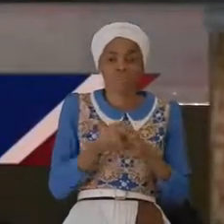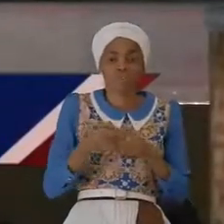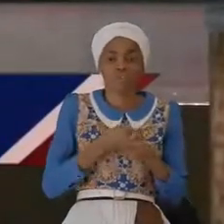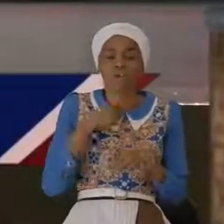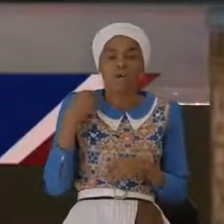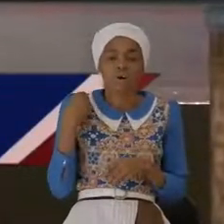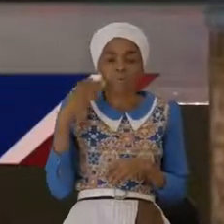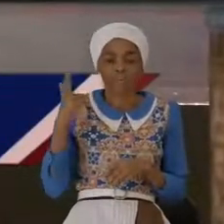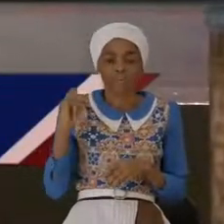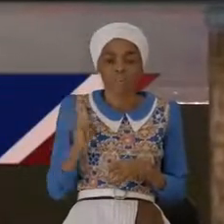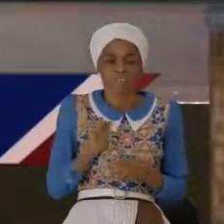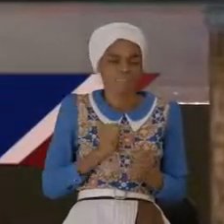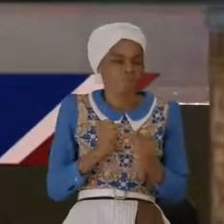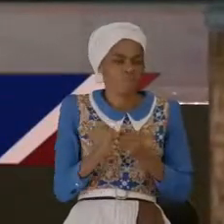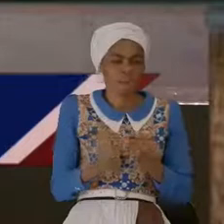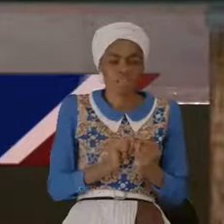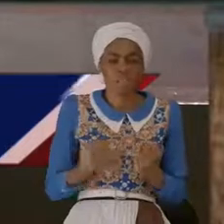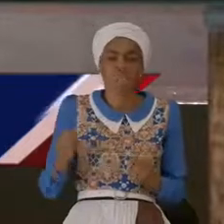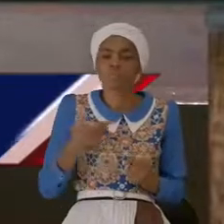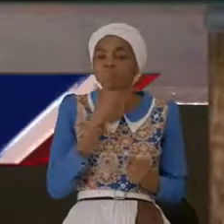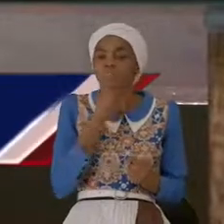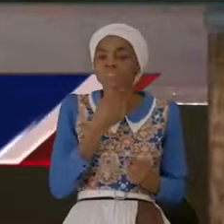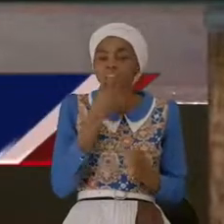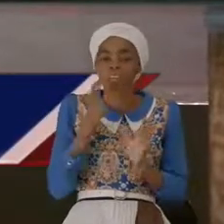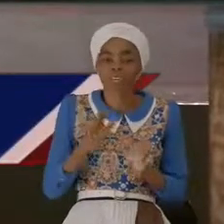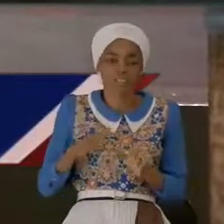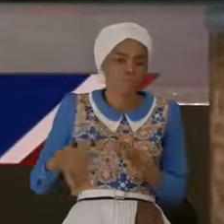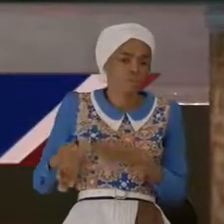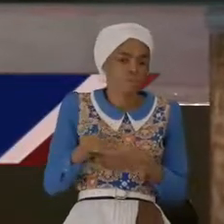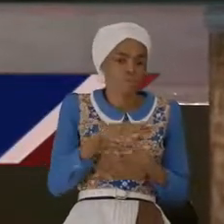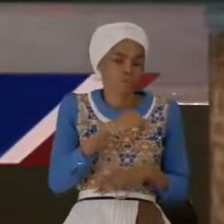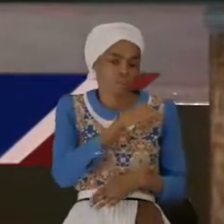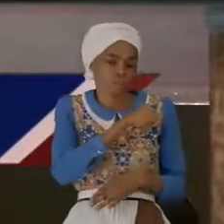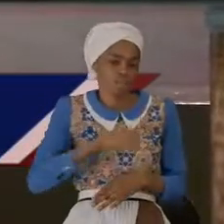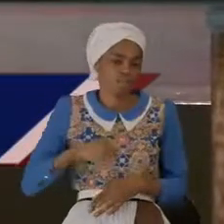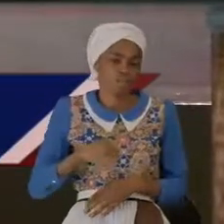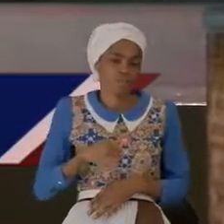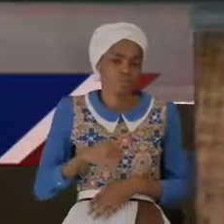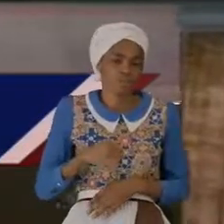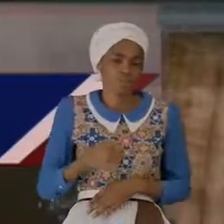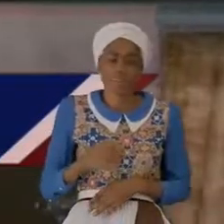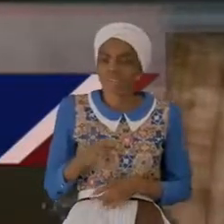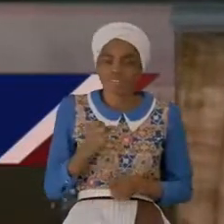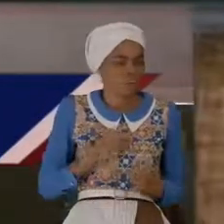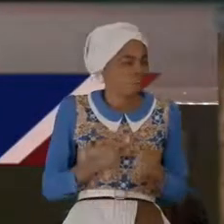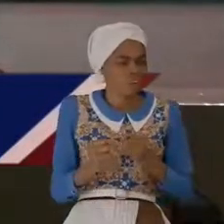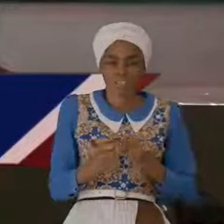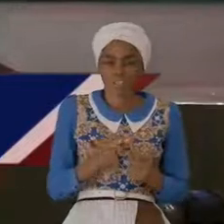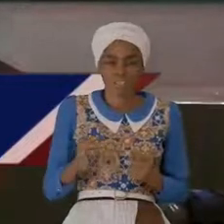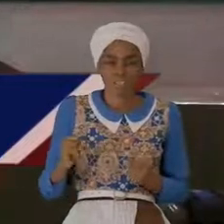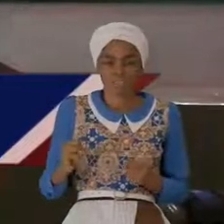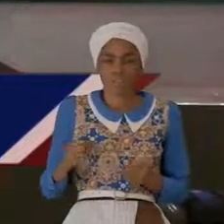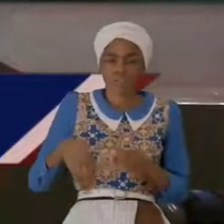La circoncision, un sujet de persécution par les hypocrites